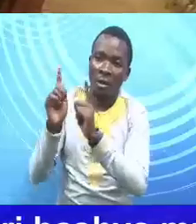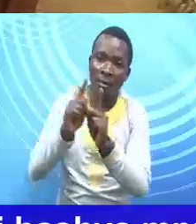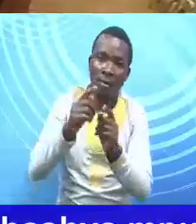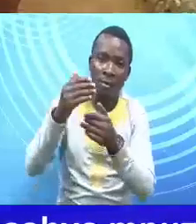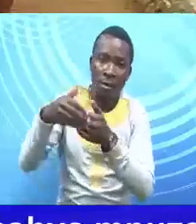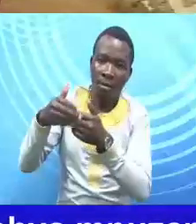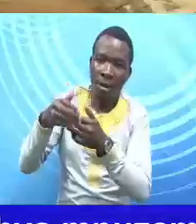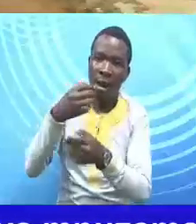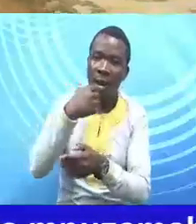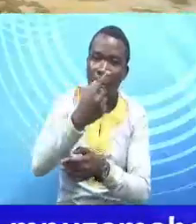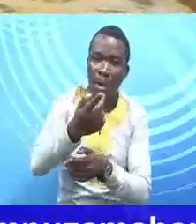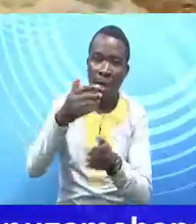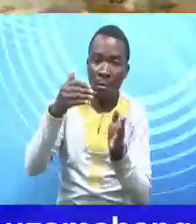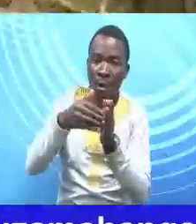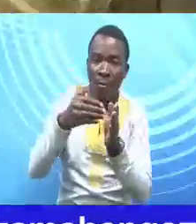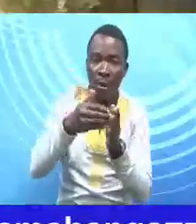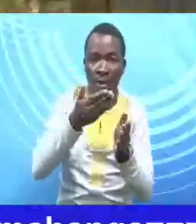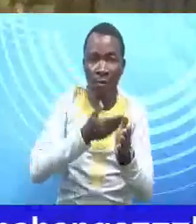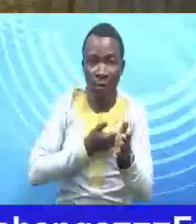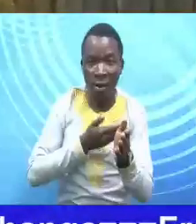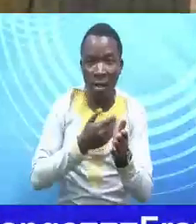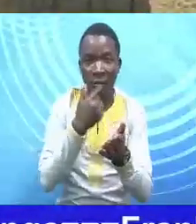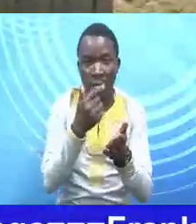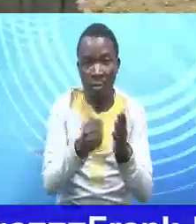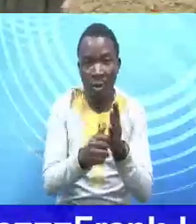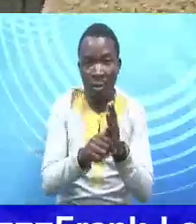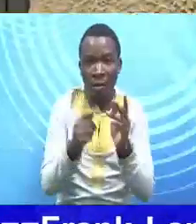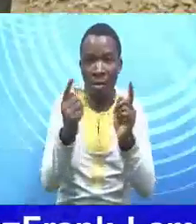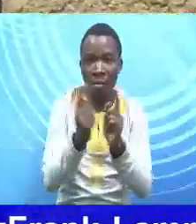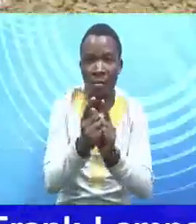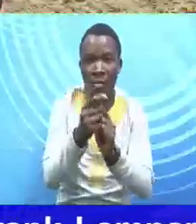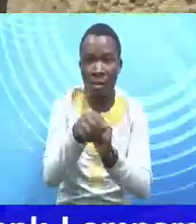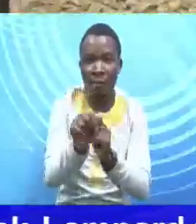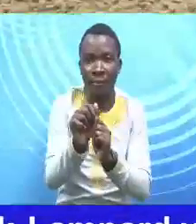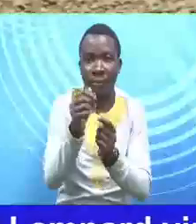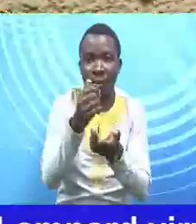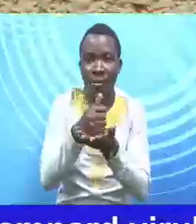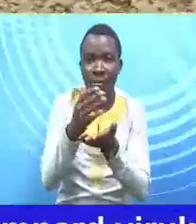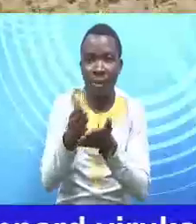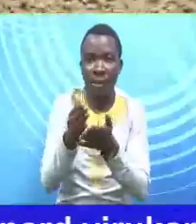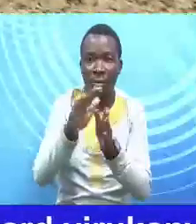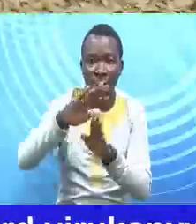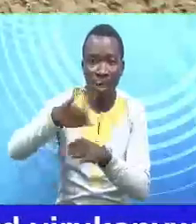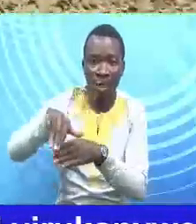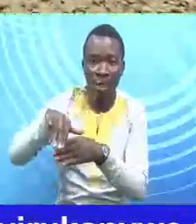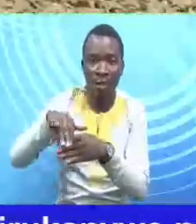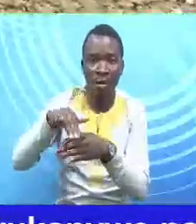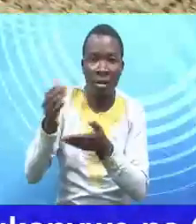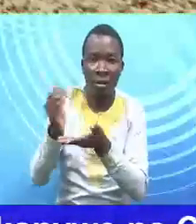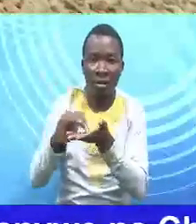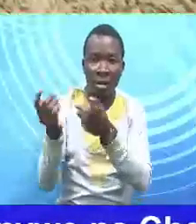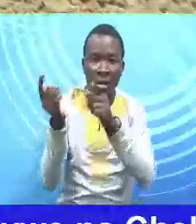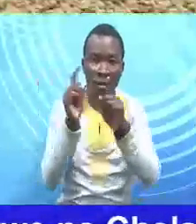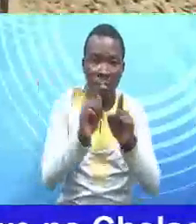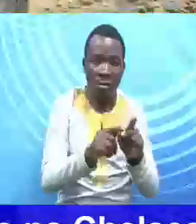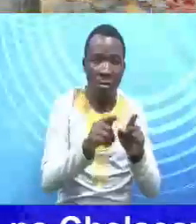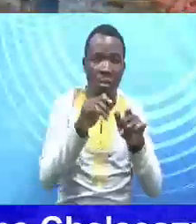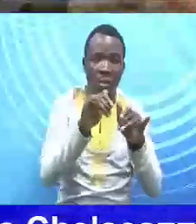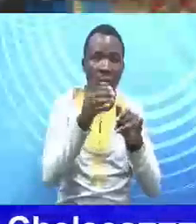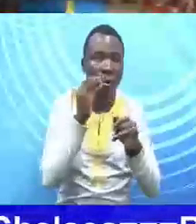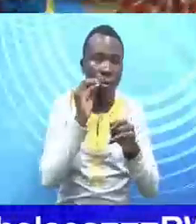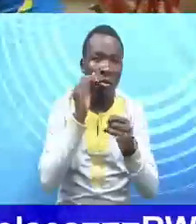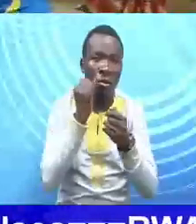kubegera akababwira imbogamizi yagize akababwira ibibazo yahuye nabyo kuko wenda uretse kuba twasubiye muri guma mu rugo tumaze